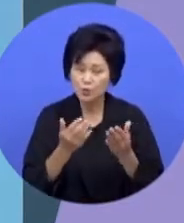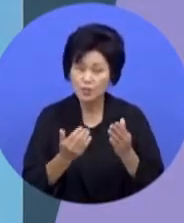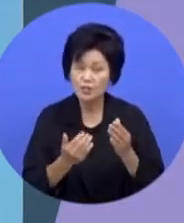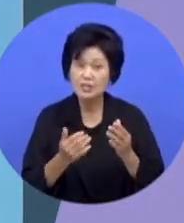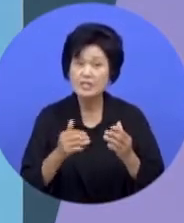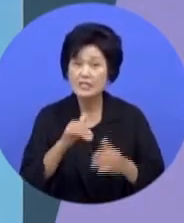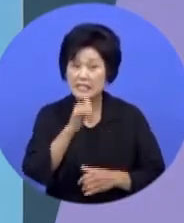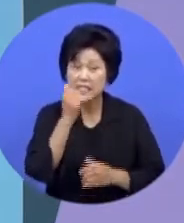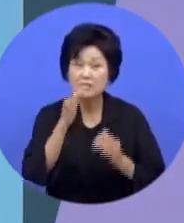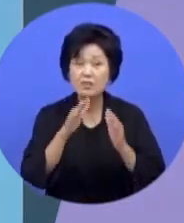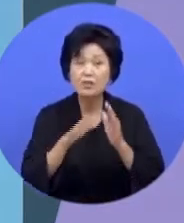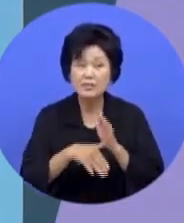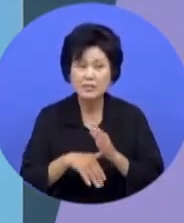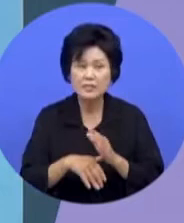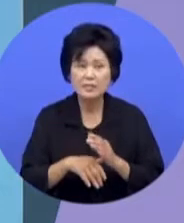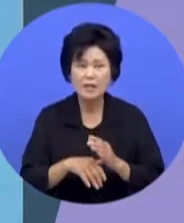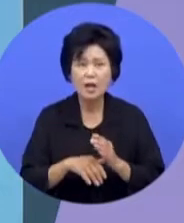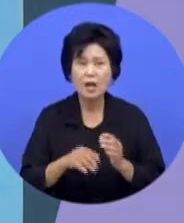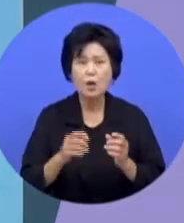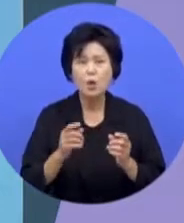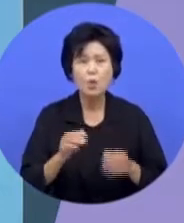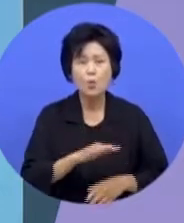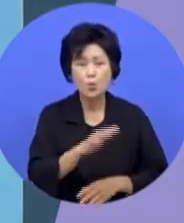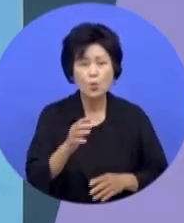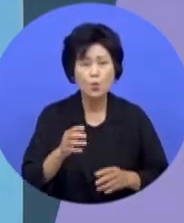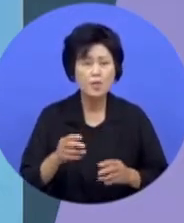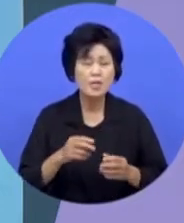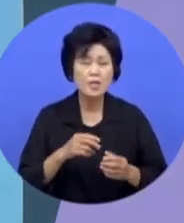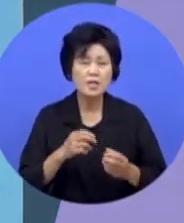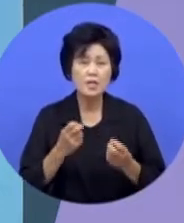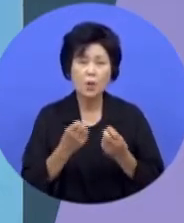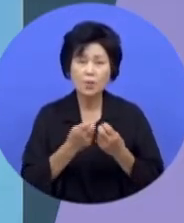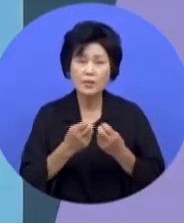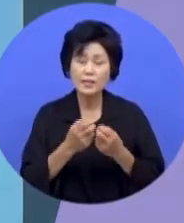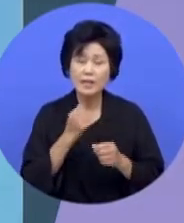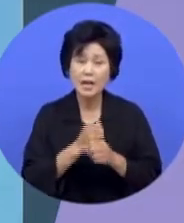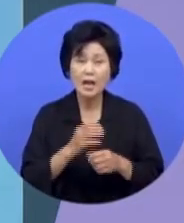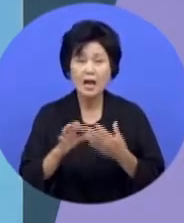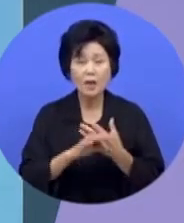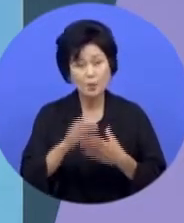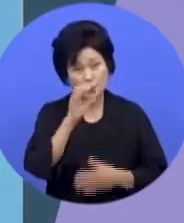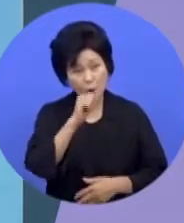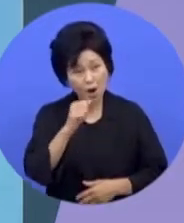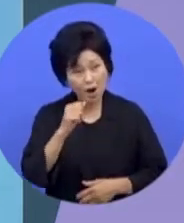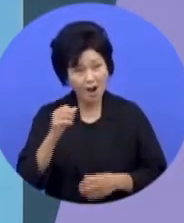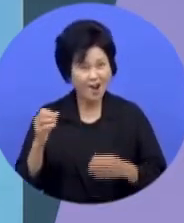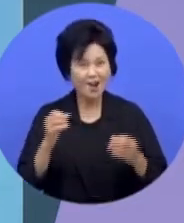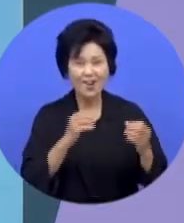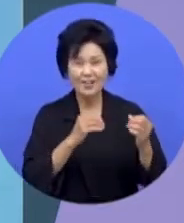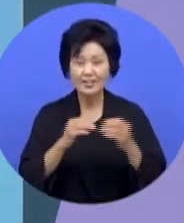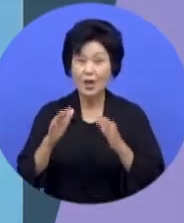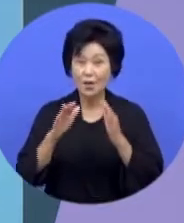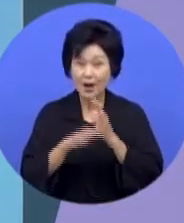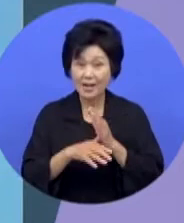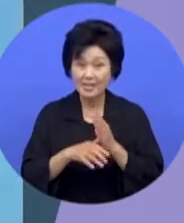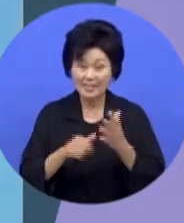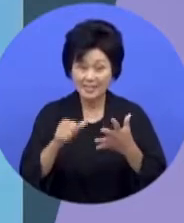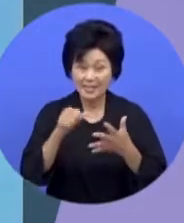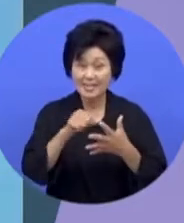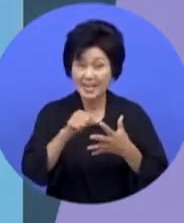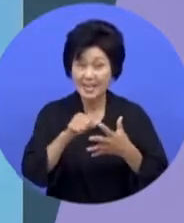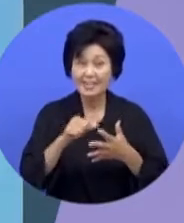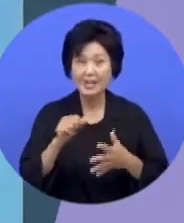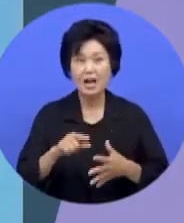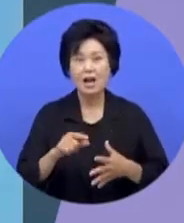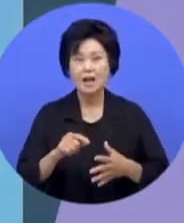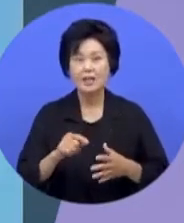될까? 또 이런 일을 만났을 때 우리는 어떻게 하면 좋을까라는 얘기를 나눴을 때 뭐 저희 작은 아이는 막 체플 시간에 너무 신나게